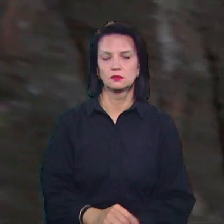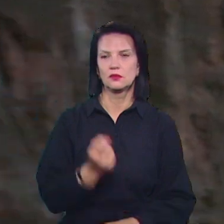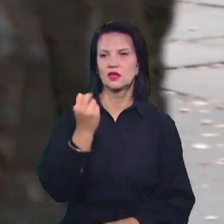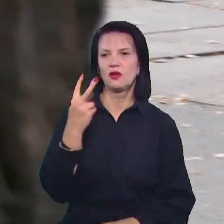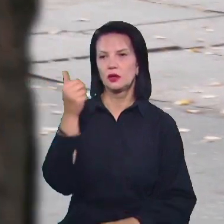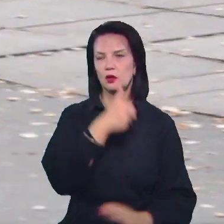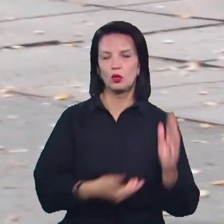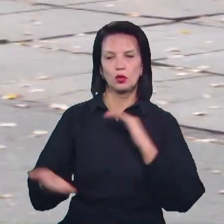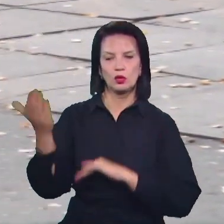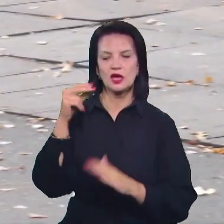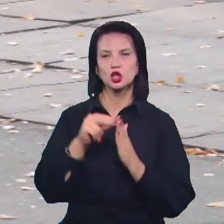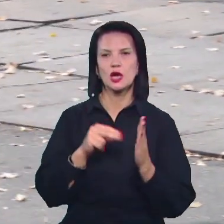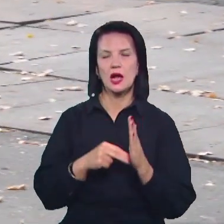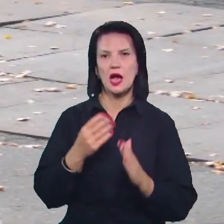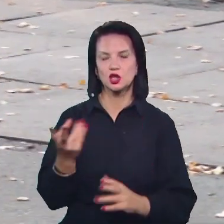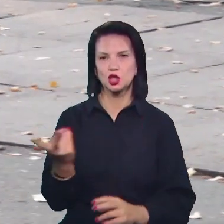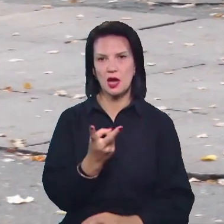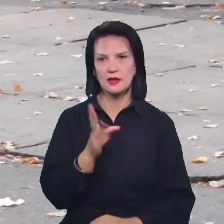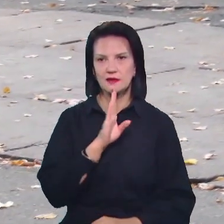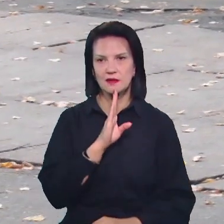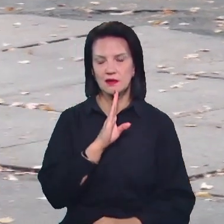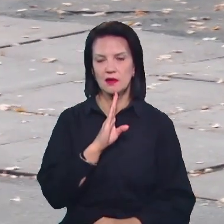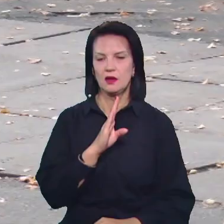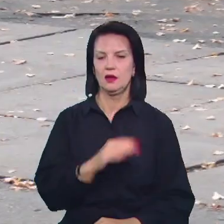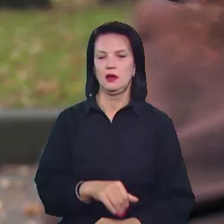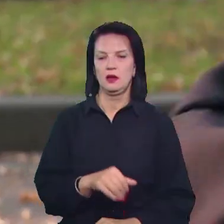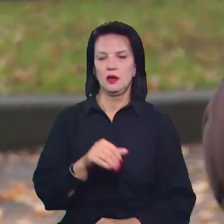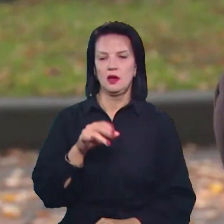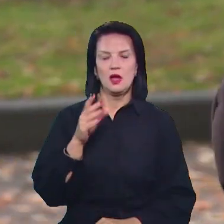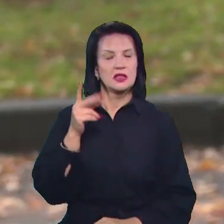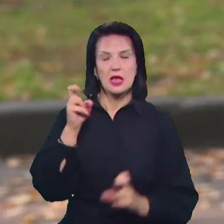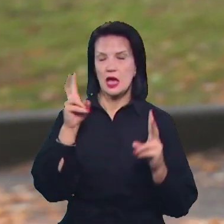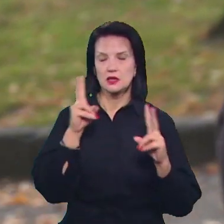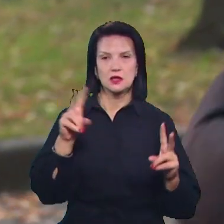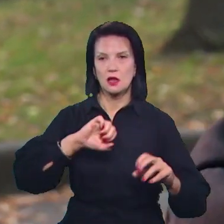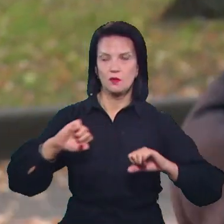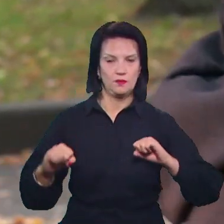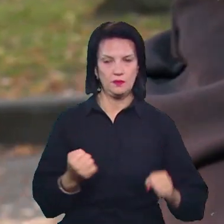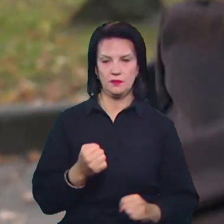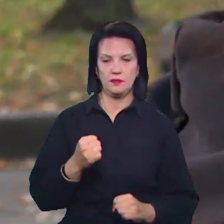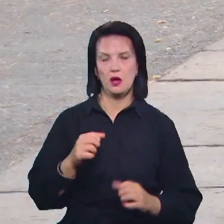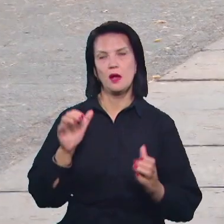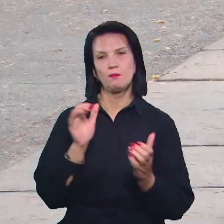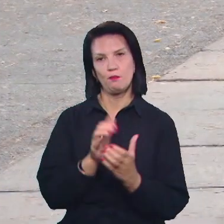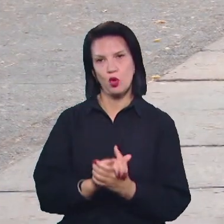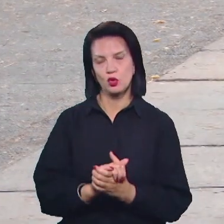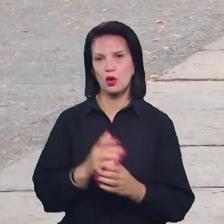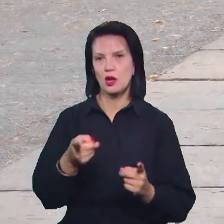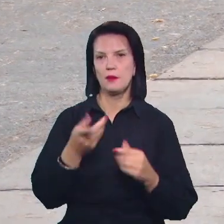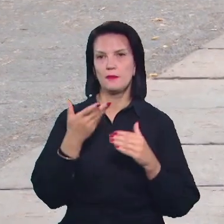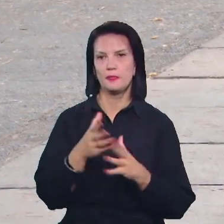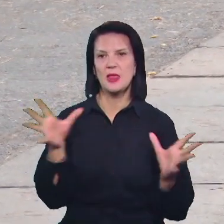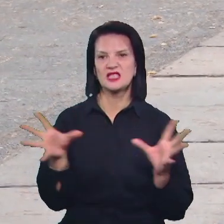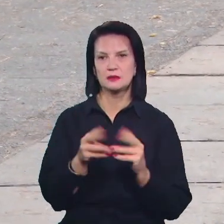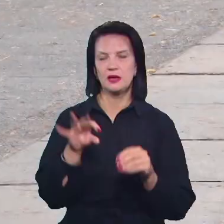Років тому черкащанки Тамара Баранецька та Ольга Литвиненко навіть не знали одна одну. Потоваришувати їм допомогла спільна недуга